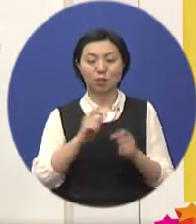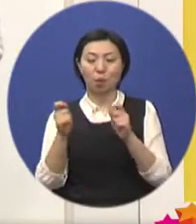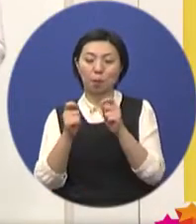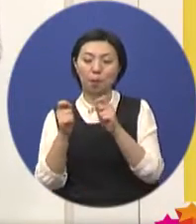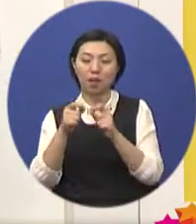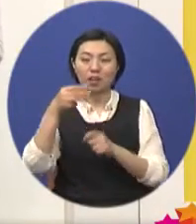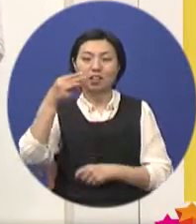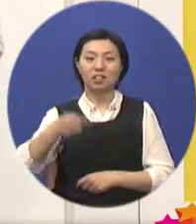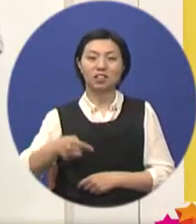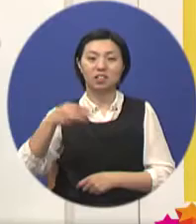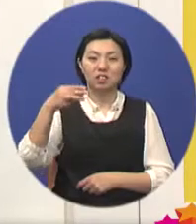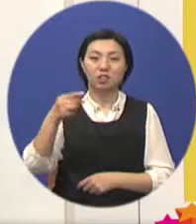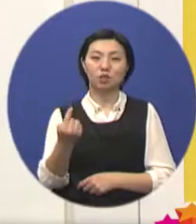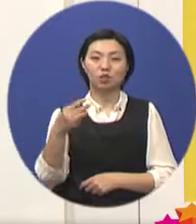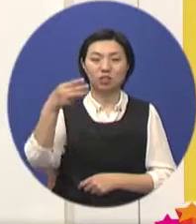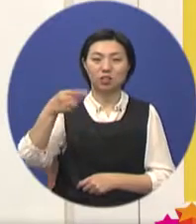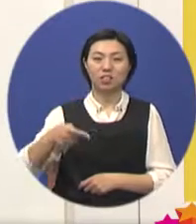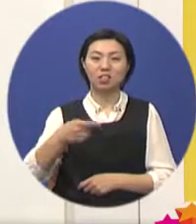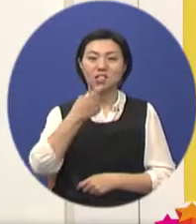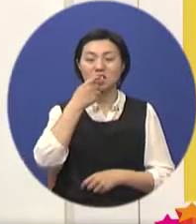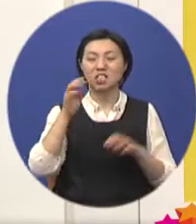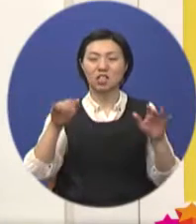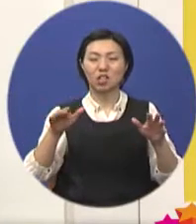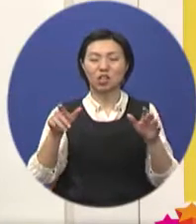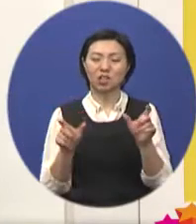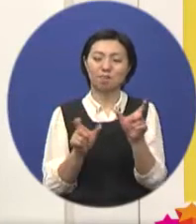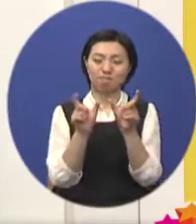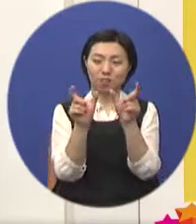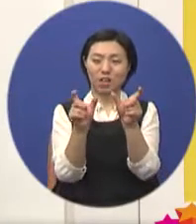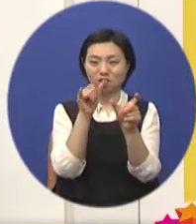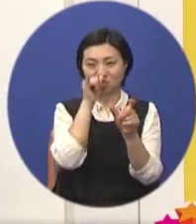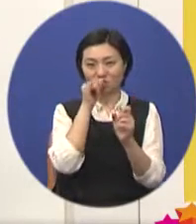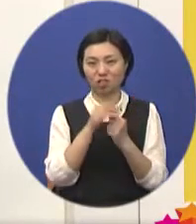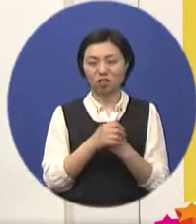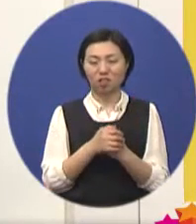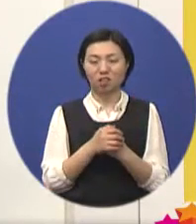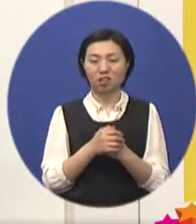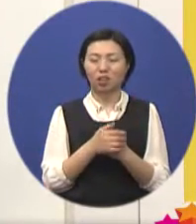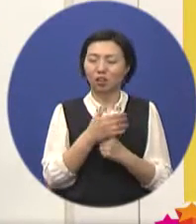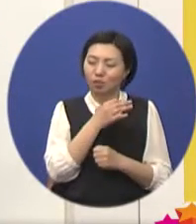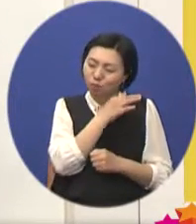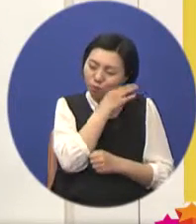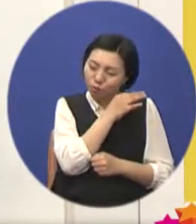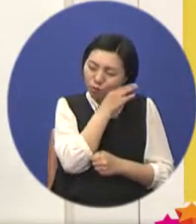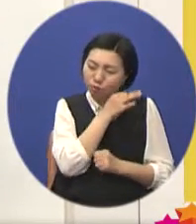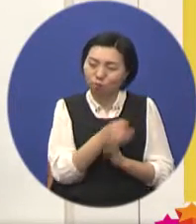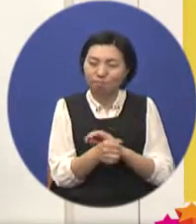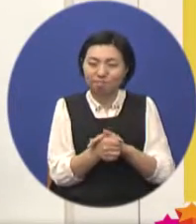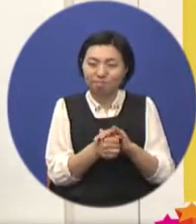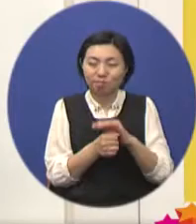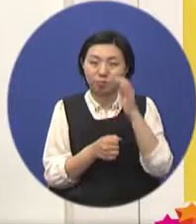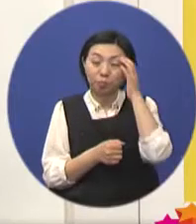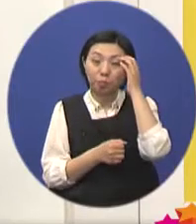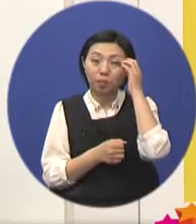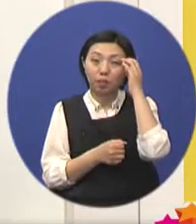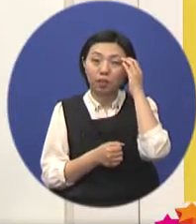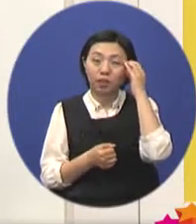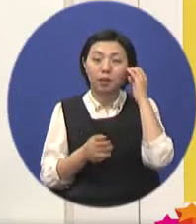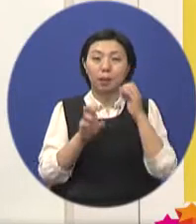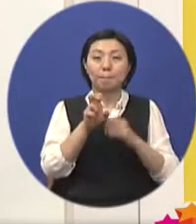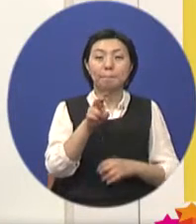뚜렷하니 매겨놨어요. 아니 괜찮아요 이름이 괜찮습니다. 아이고 부끄러워라. 우리 아, 그 네, 메들리, 대한 네